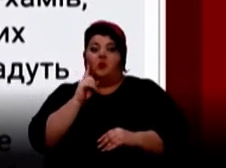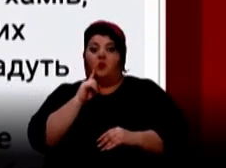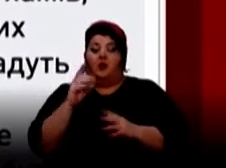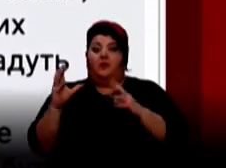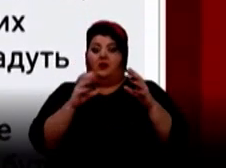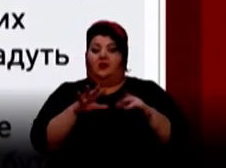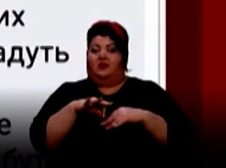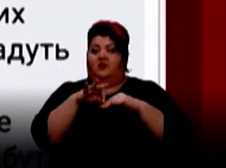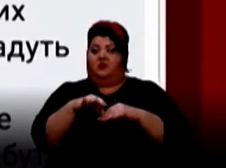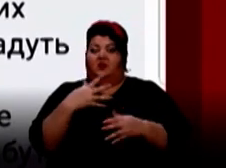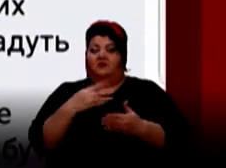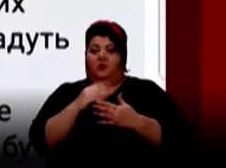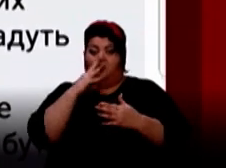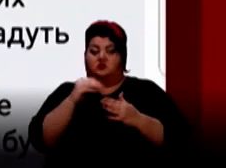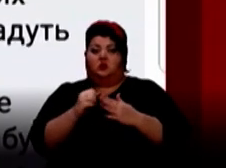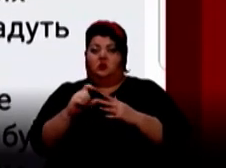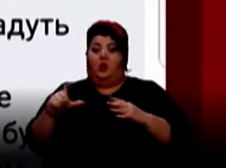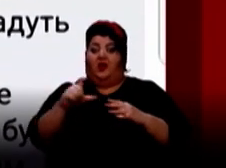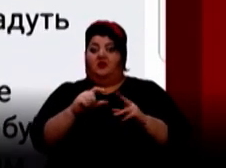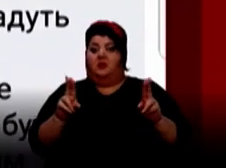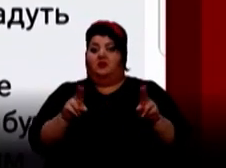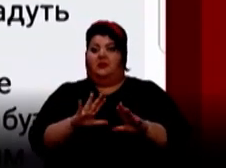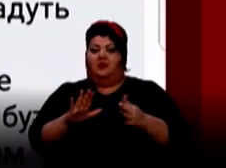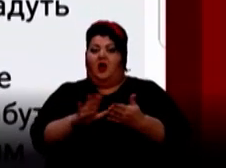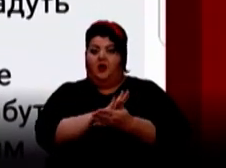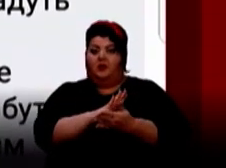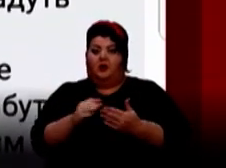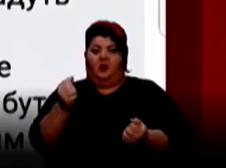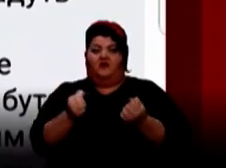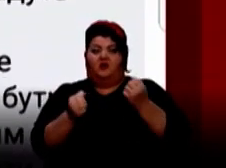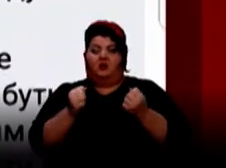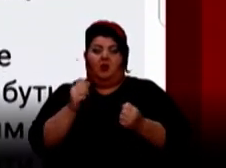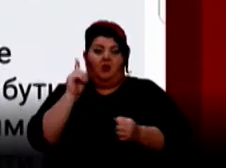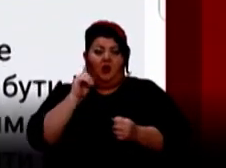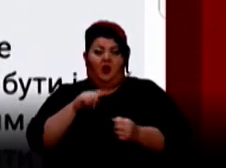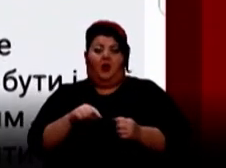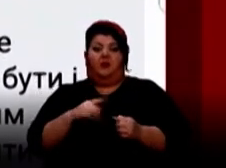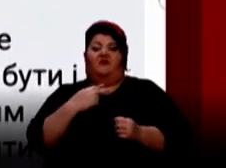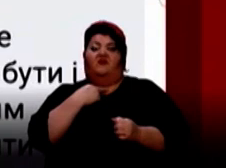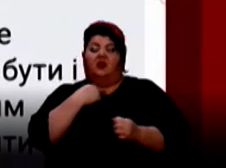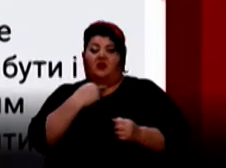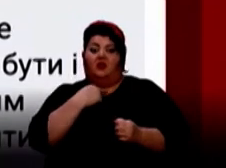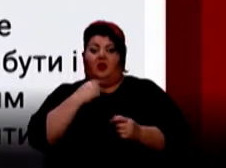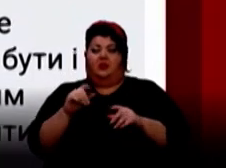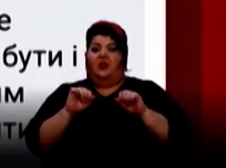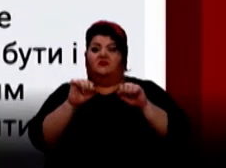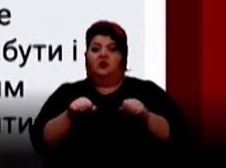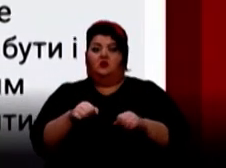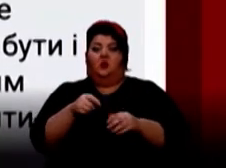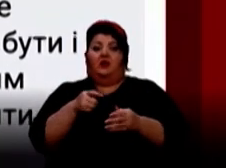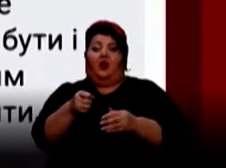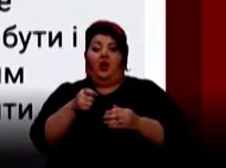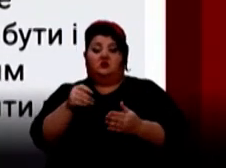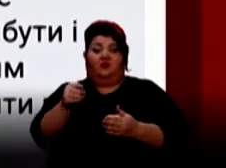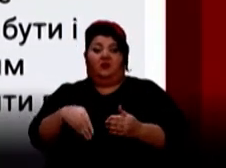приведуть свої маршрутки до європейських стандартів, не приберуть з маршрутів водіїв-хамів, не встановлять у транспортних засобах касові апарати, які